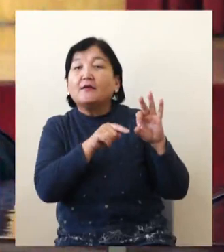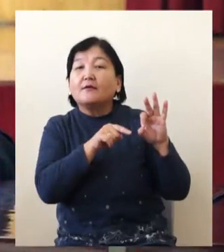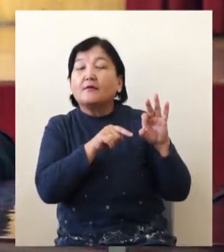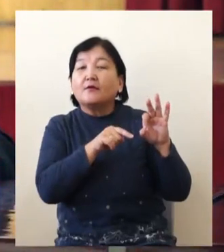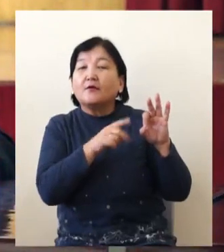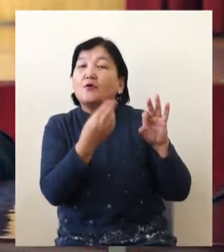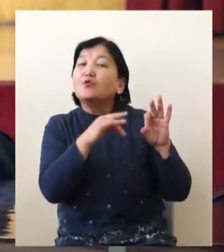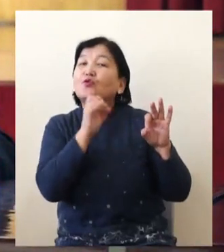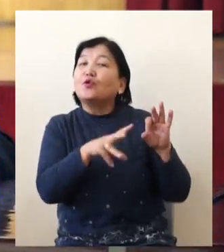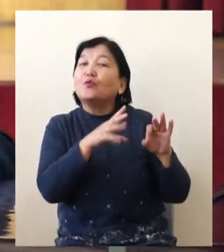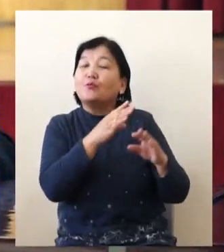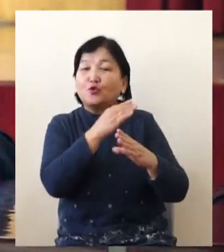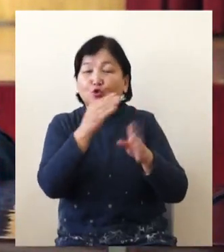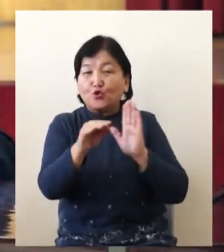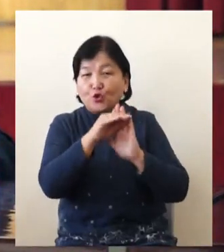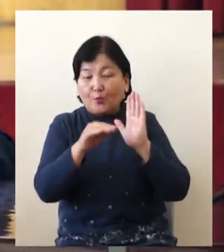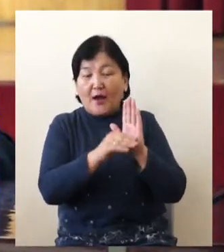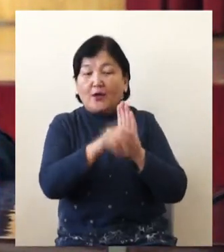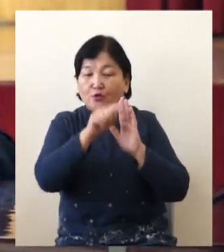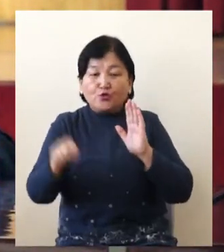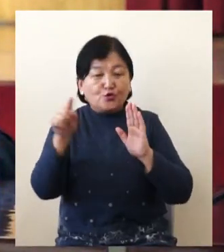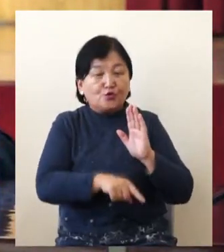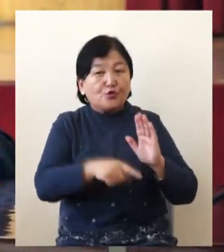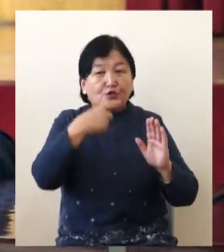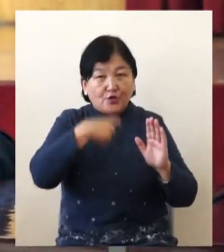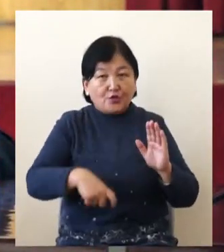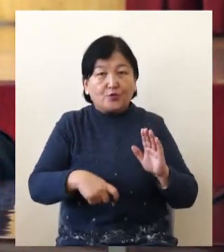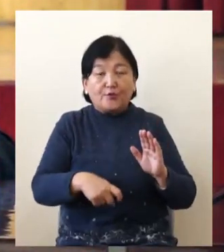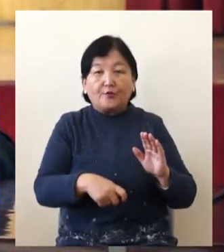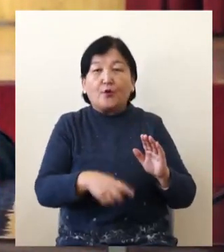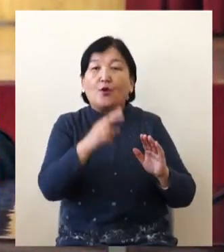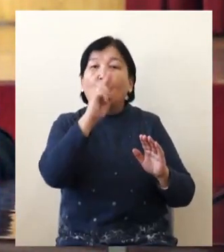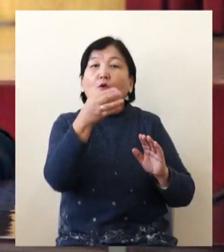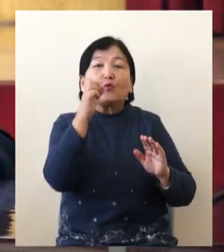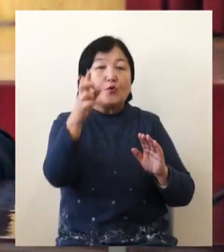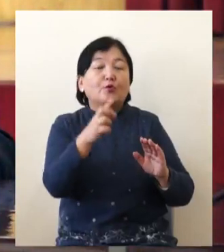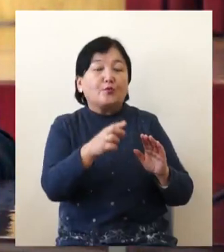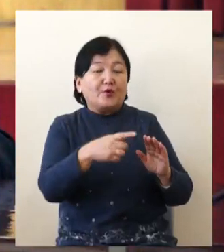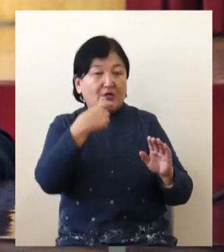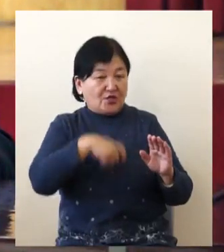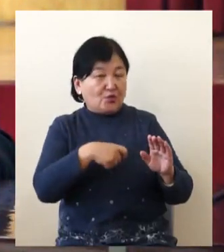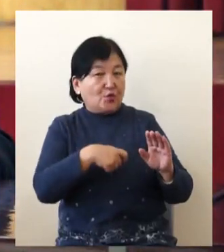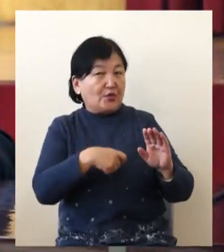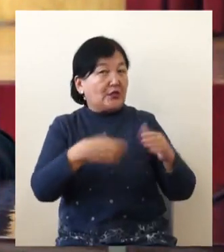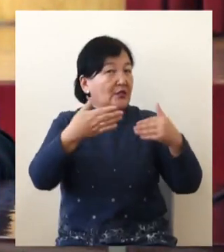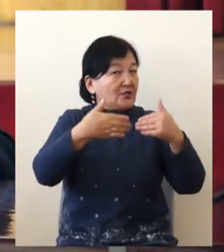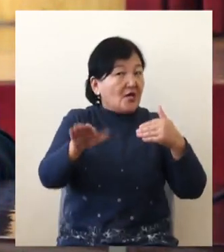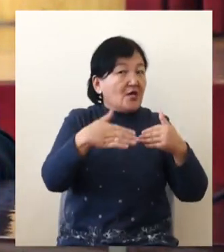дүрм журмаа зөрчсөн гишүүнийг клубын бусад гишүүд нь гадуурхдаг,